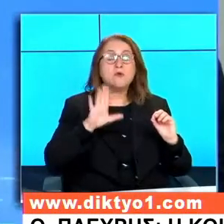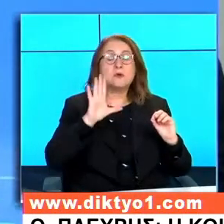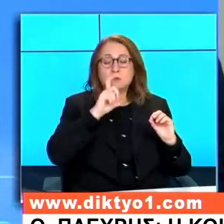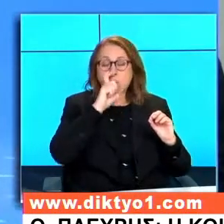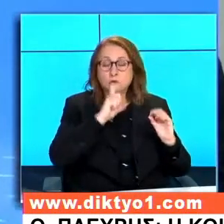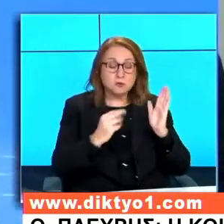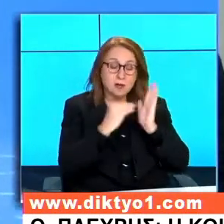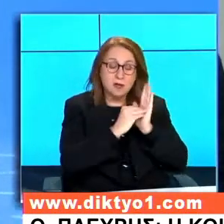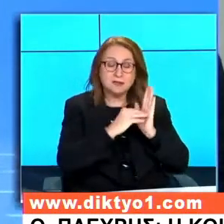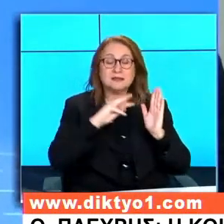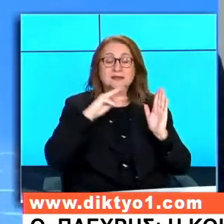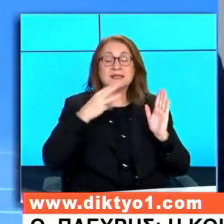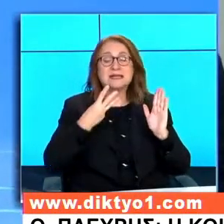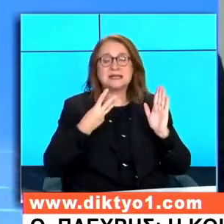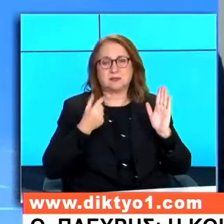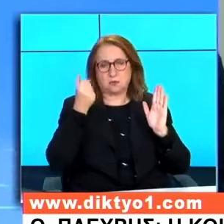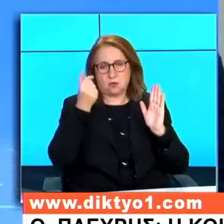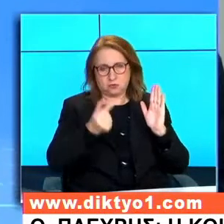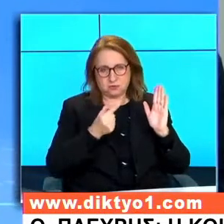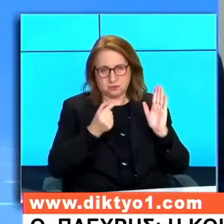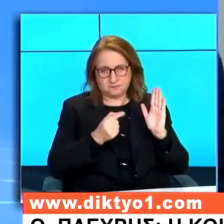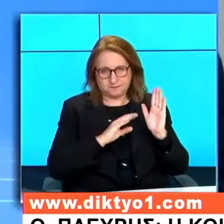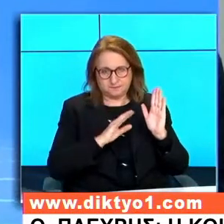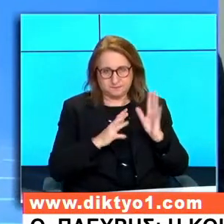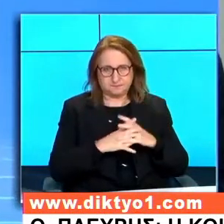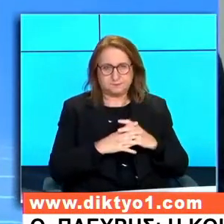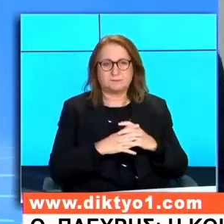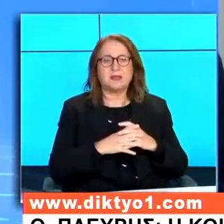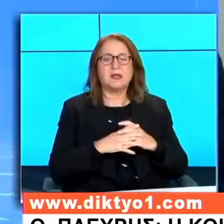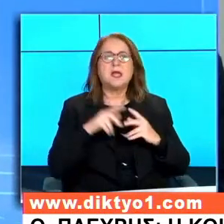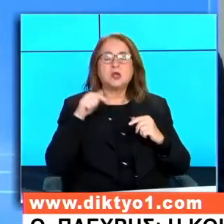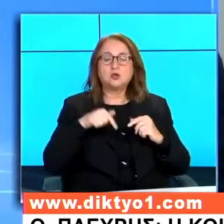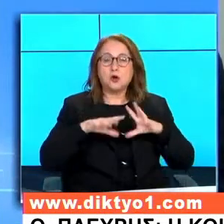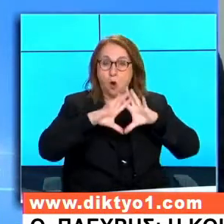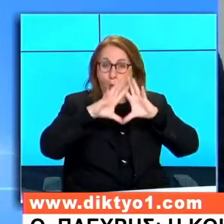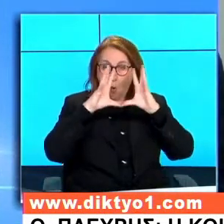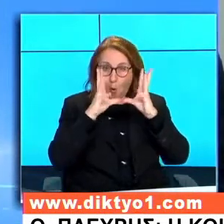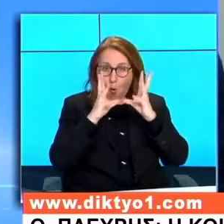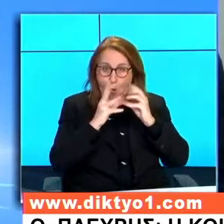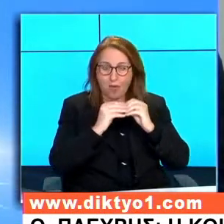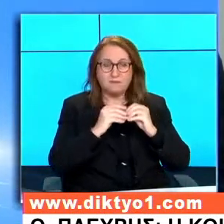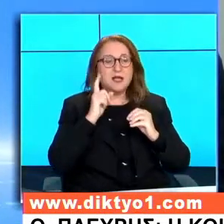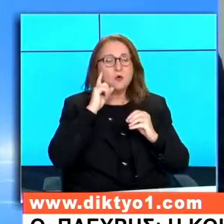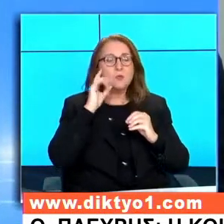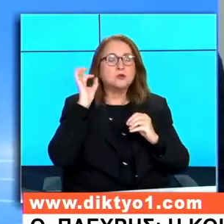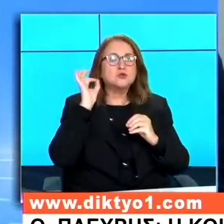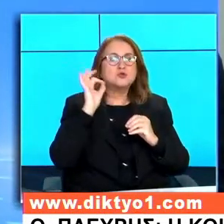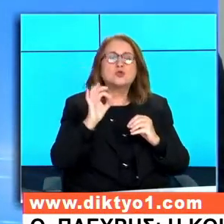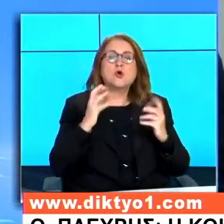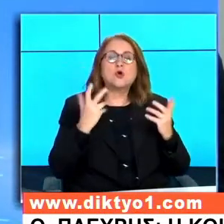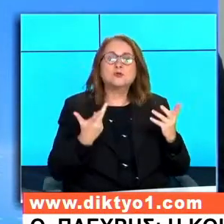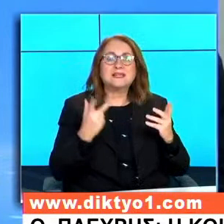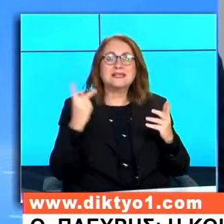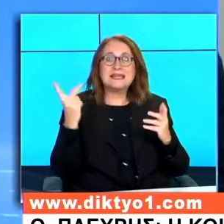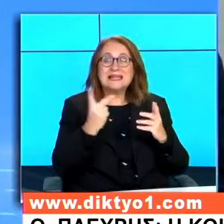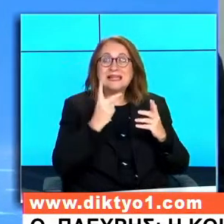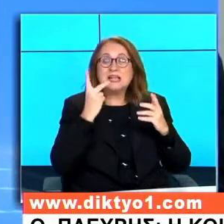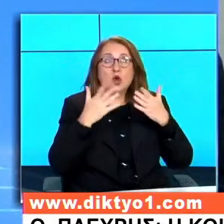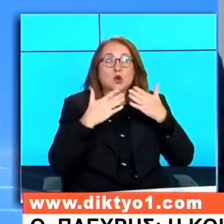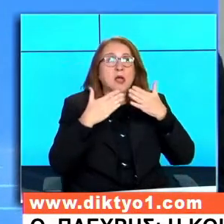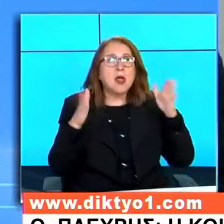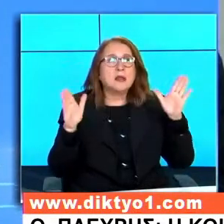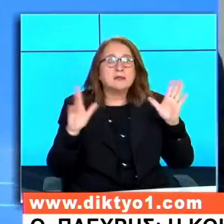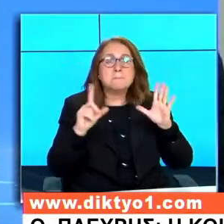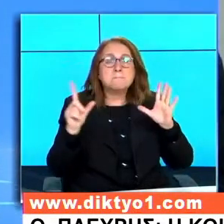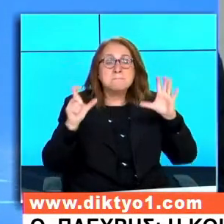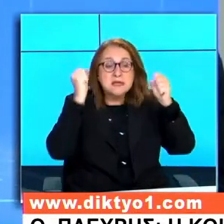αυτό λοιπόν το πλαίσιο, τα μέτρα μας παραμένουν στην κατεύθυνση να κρατήσουν την κοινωνία ανοιχτή, παραμένουν